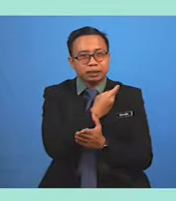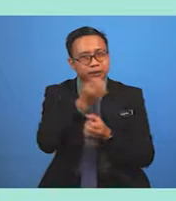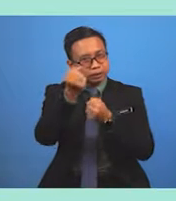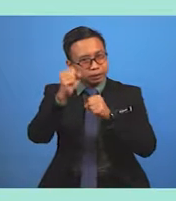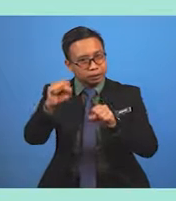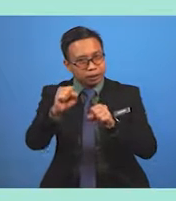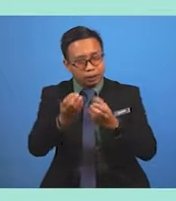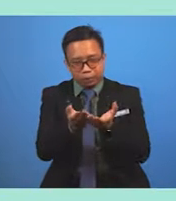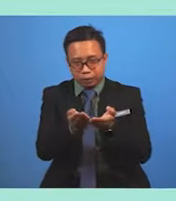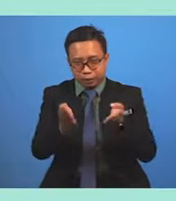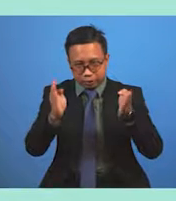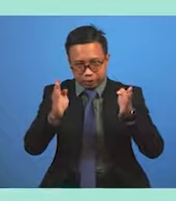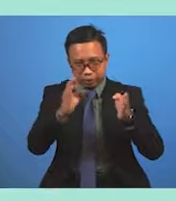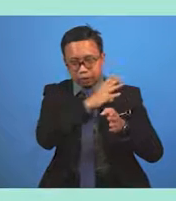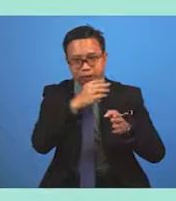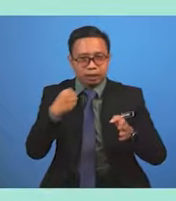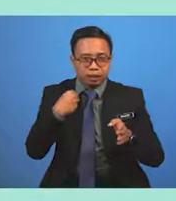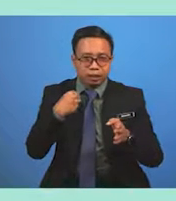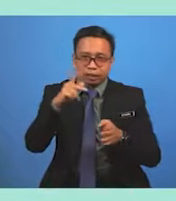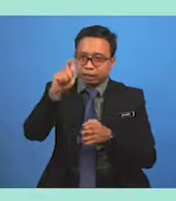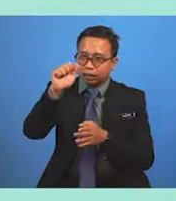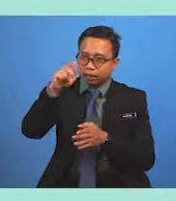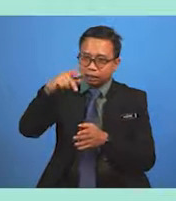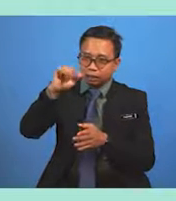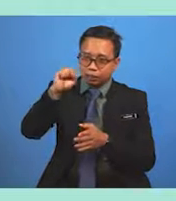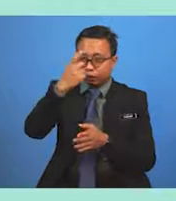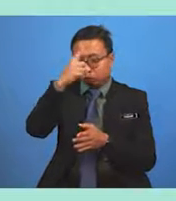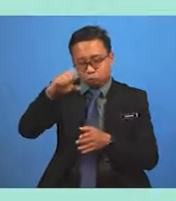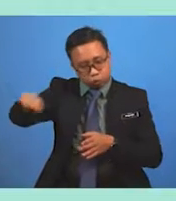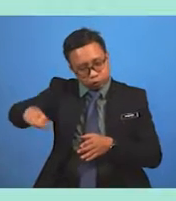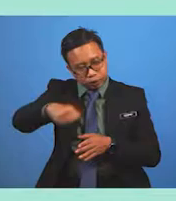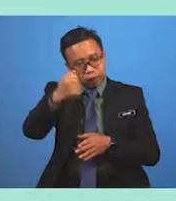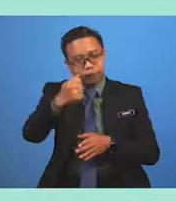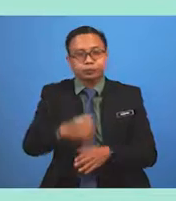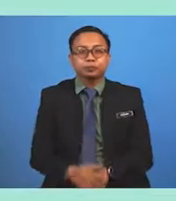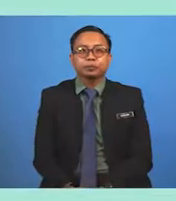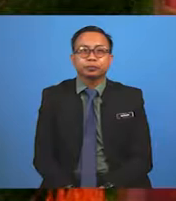bekas, penapis dan gayung sebagai penceduk.